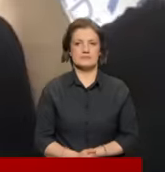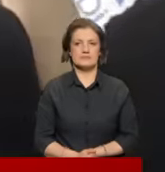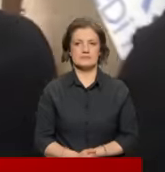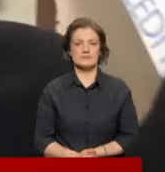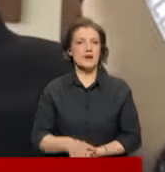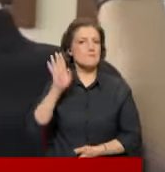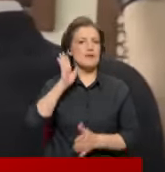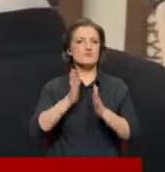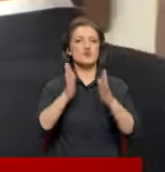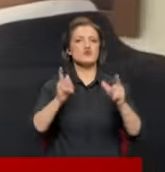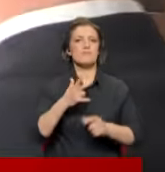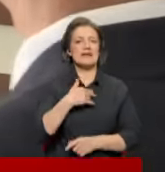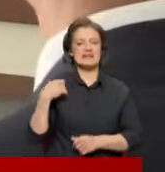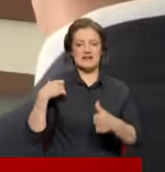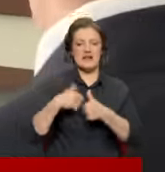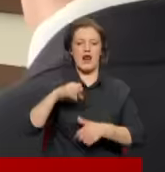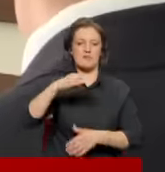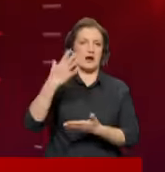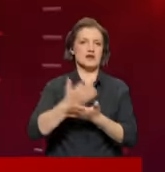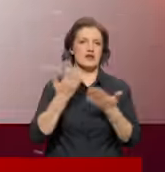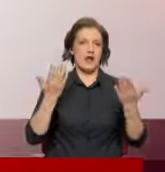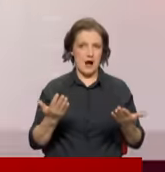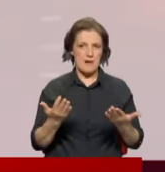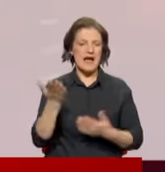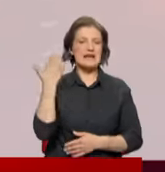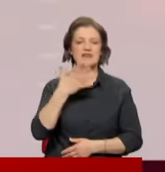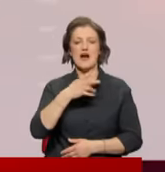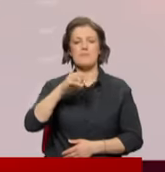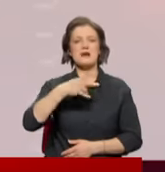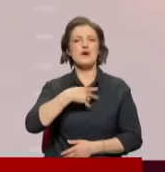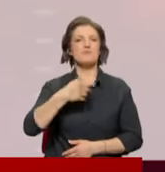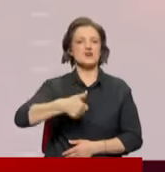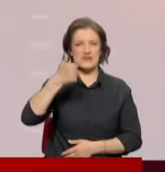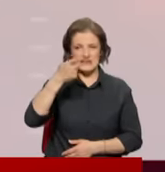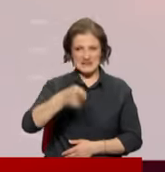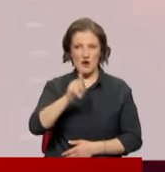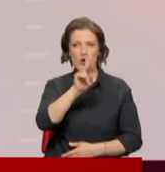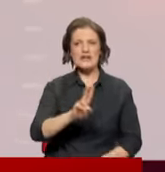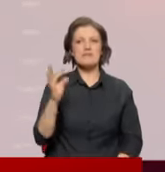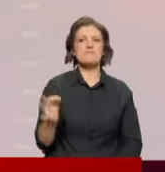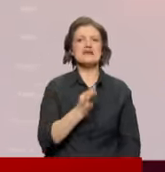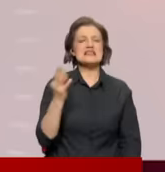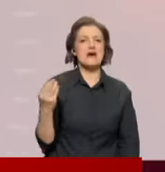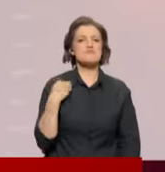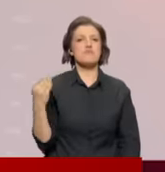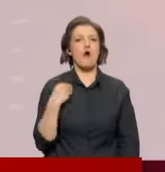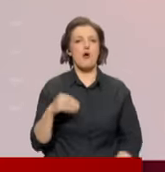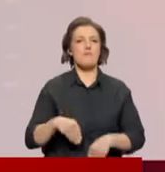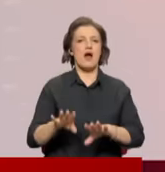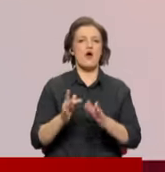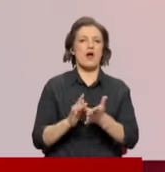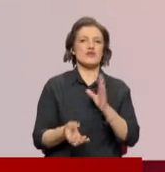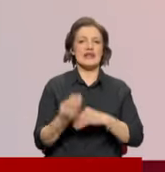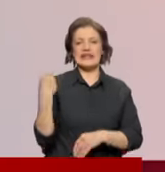ödeyemeyecektim. Malatya Büyükşehir Belediyesi'ni yeniden AK Parti kazandı, ancak eski AK Partili başkanın 17 milyar lira borç bıraktığı ortaya çıktı.